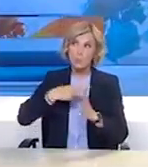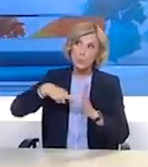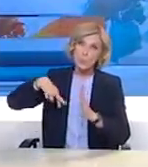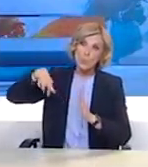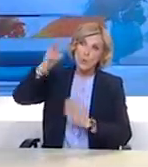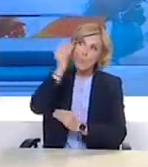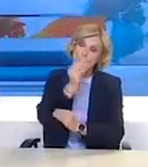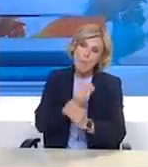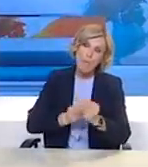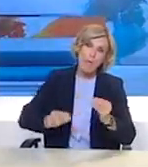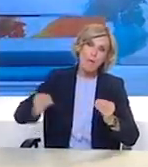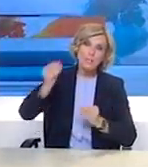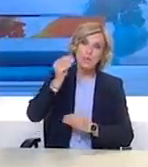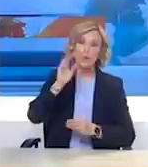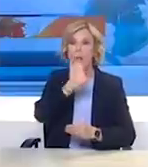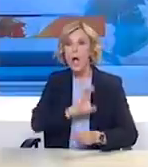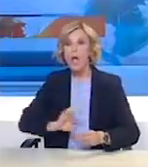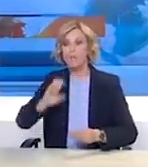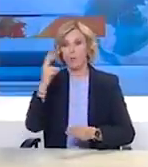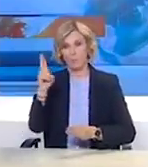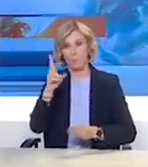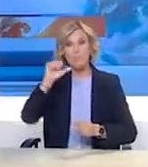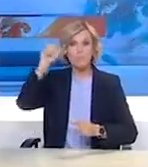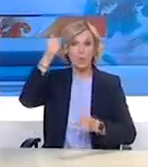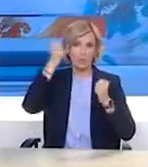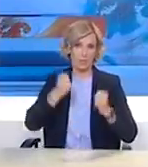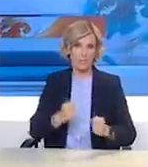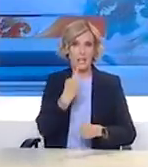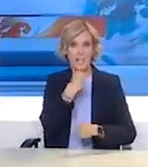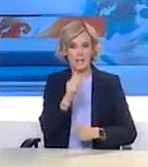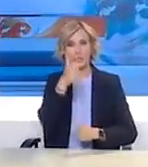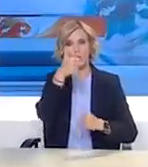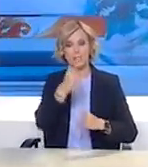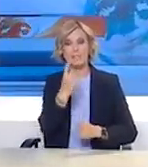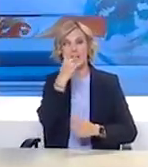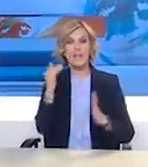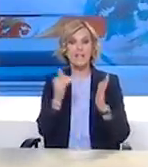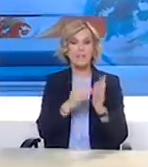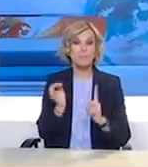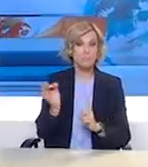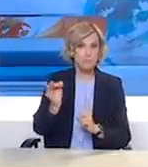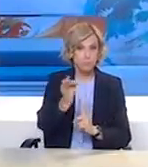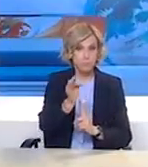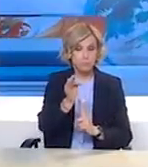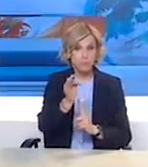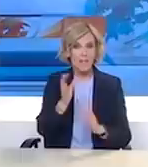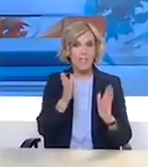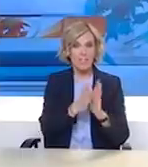περισσότερες περιπτώσεις στην Ευρωπαϊκή Ένωση, πάνω από 161.000 κρούσματα της νόσου και